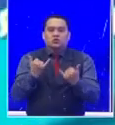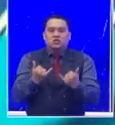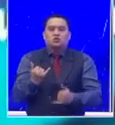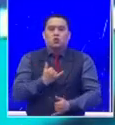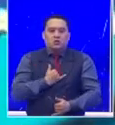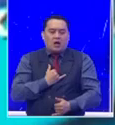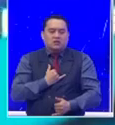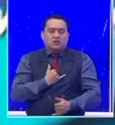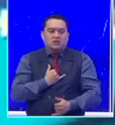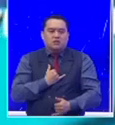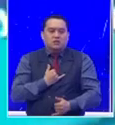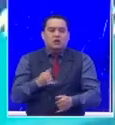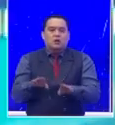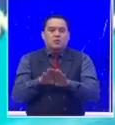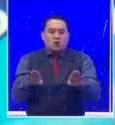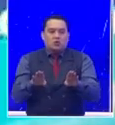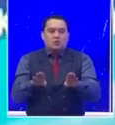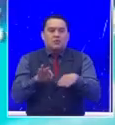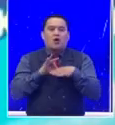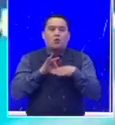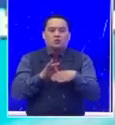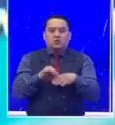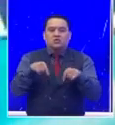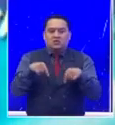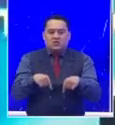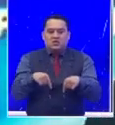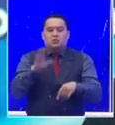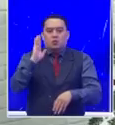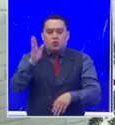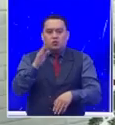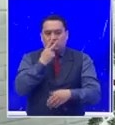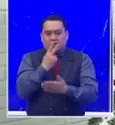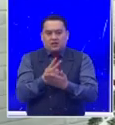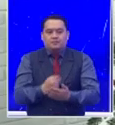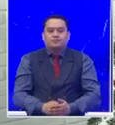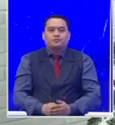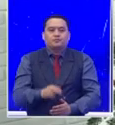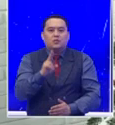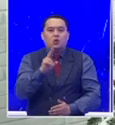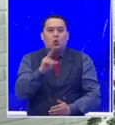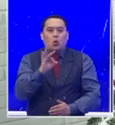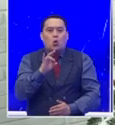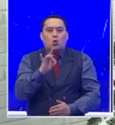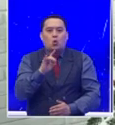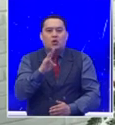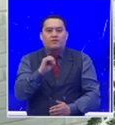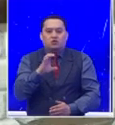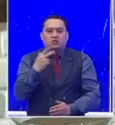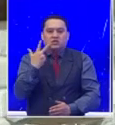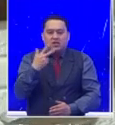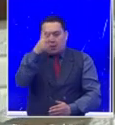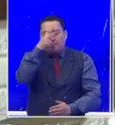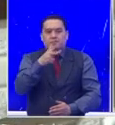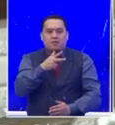нас занятия также проходят. Поэтому здесь дальше мы будем смотреть. Коронавирус бушует уже 3 месяца, и